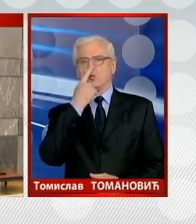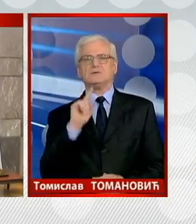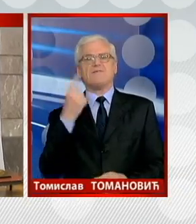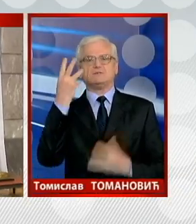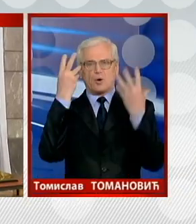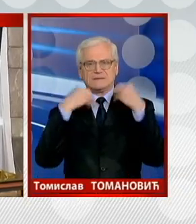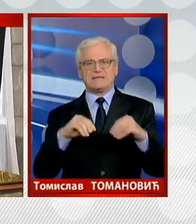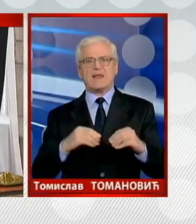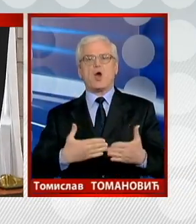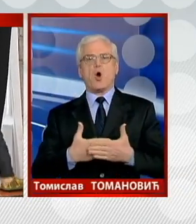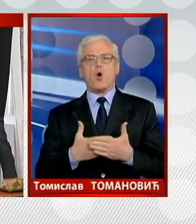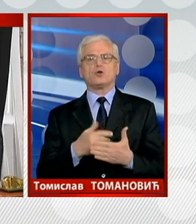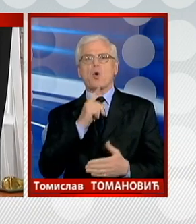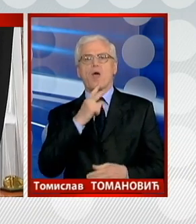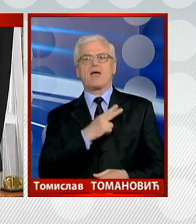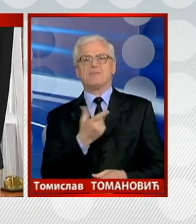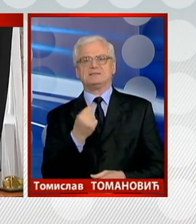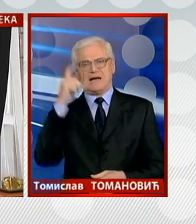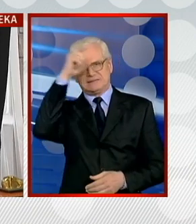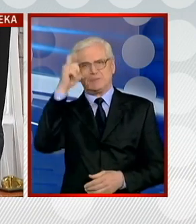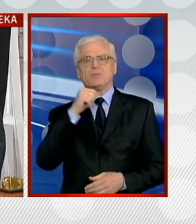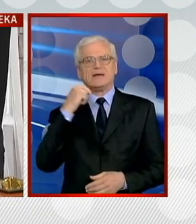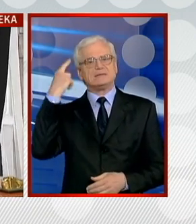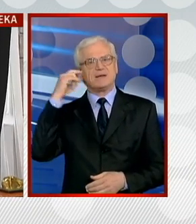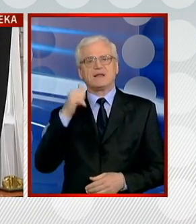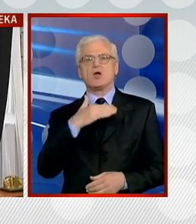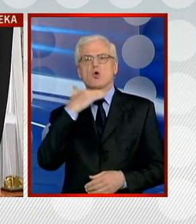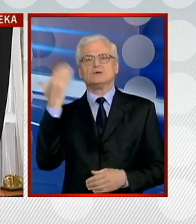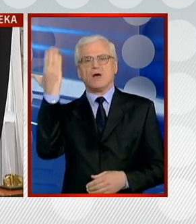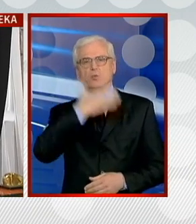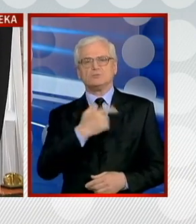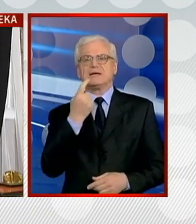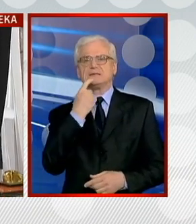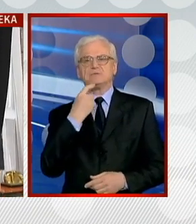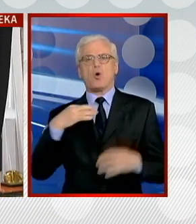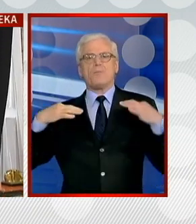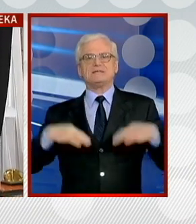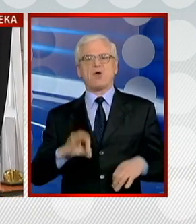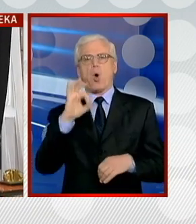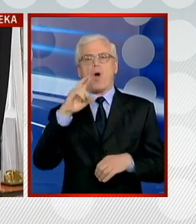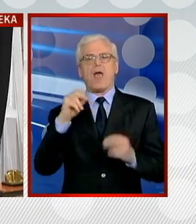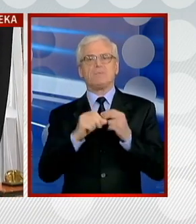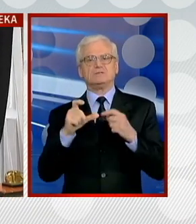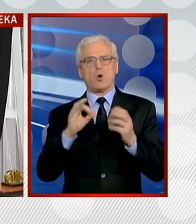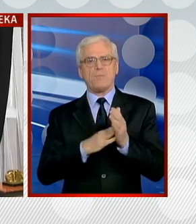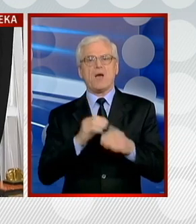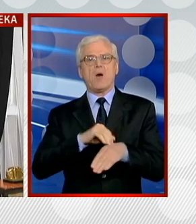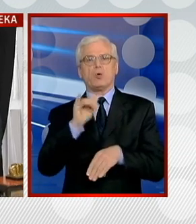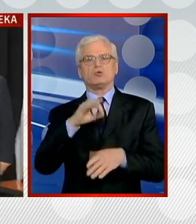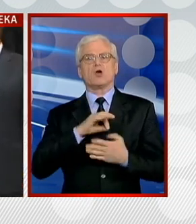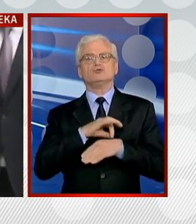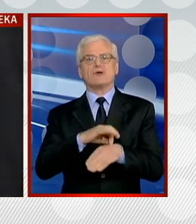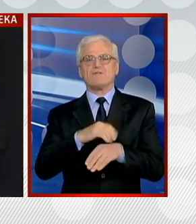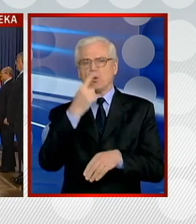Rusija visoko ceni nivo odnosa koji ima sa Srbijom i smatra veoma uspešnim srpsko predsedavanje OEBS-u, poručio je